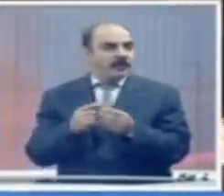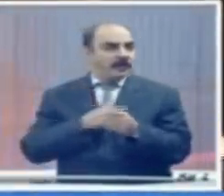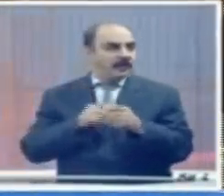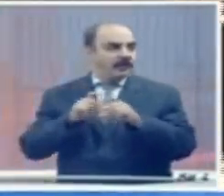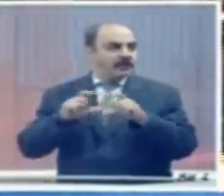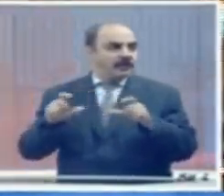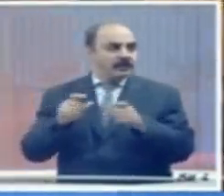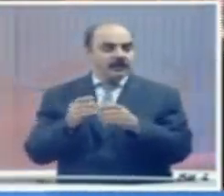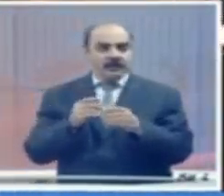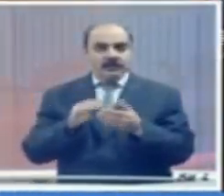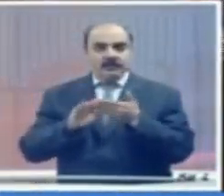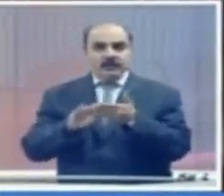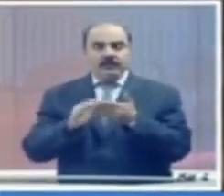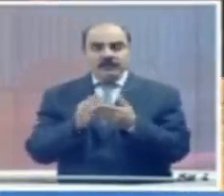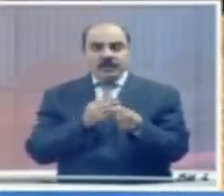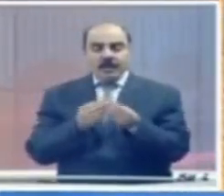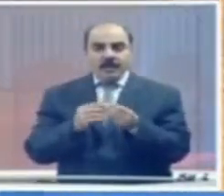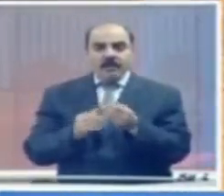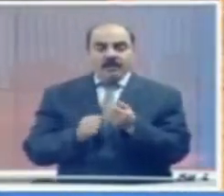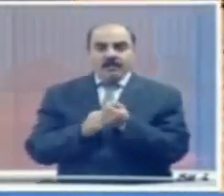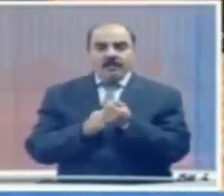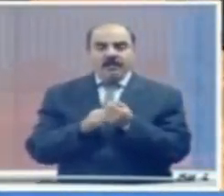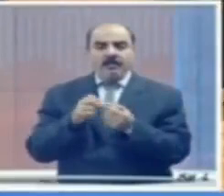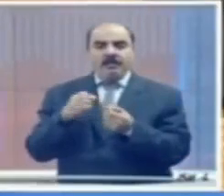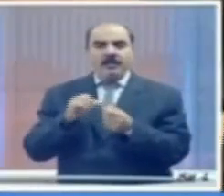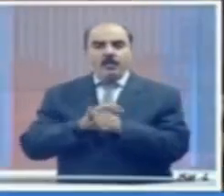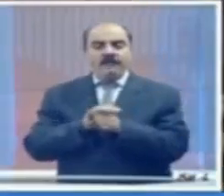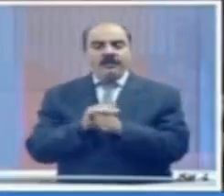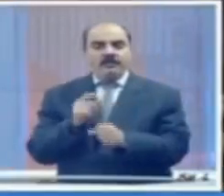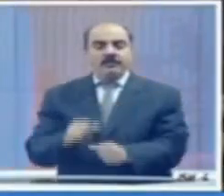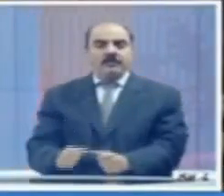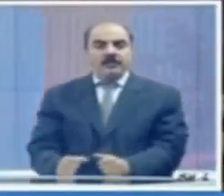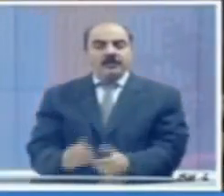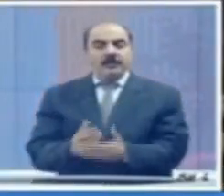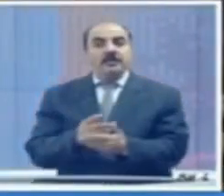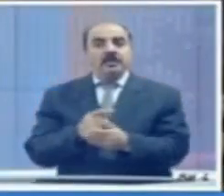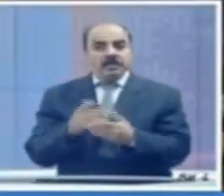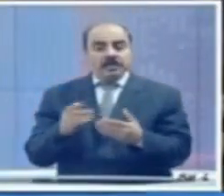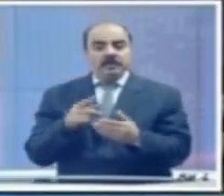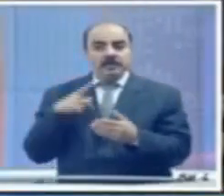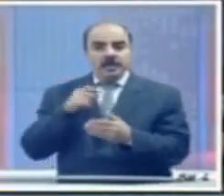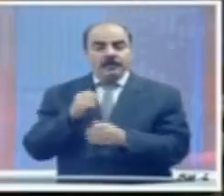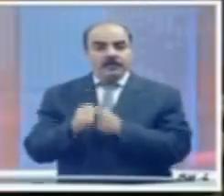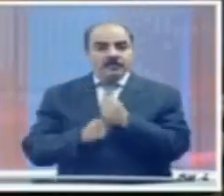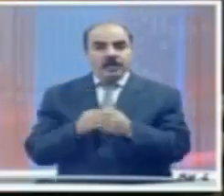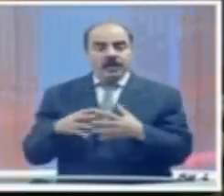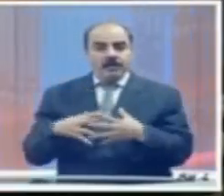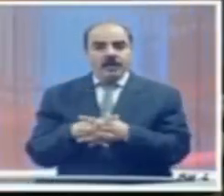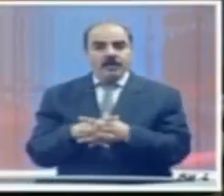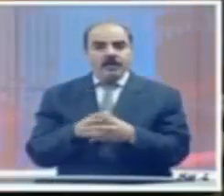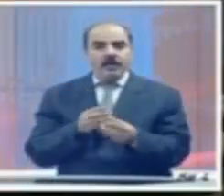عنوان التعافي الاقتصادي من كوفيد-19. في برضه محاور كتيره جدا، ان احنا ما زلنا